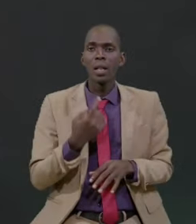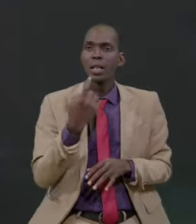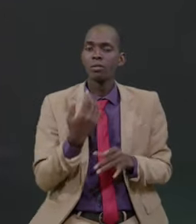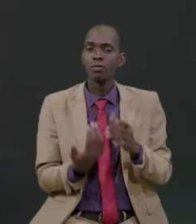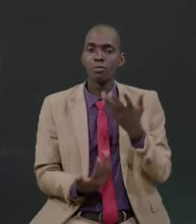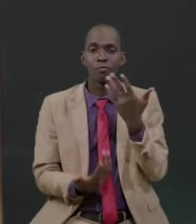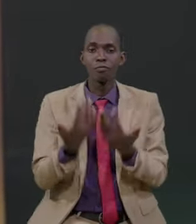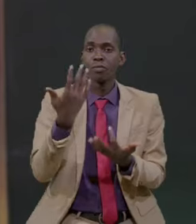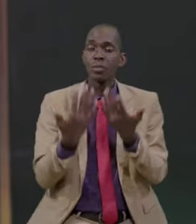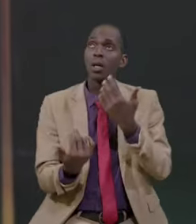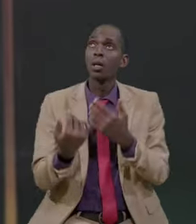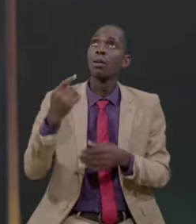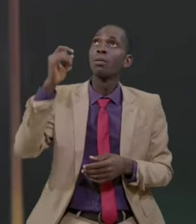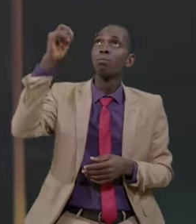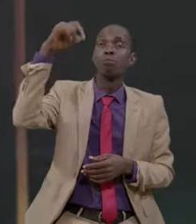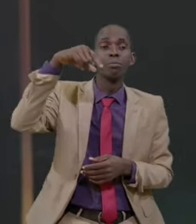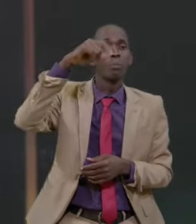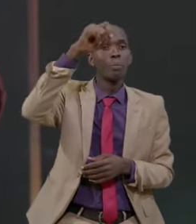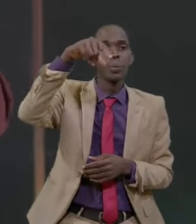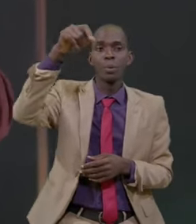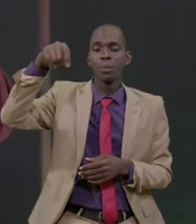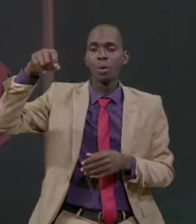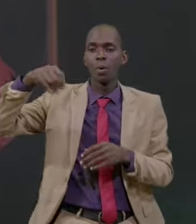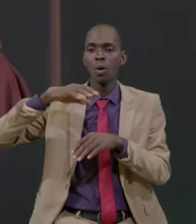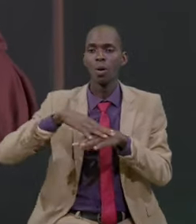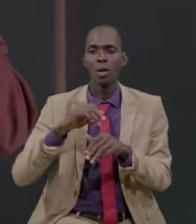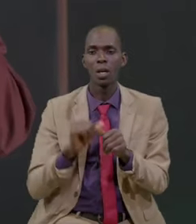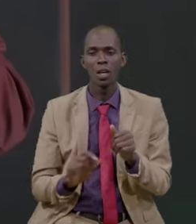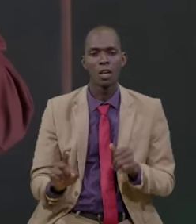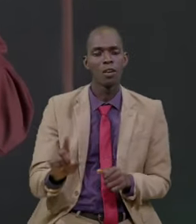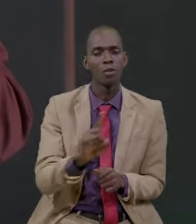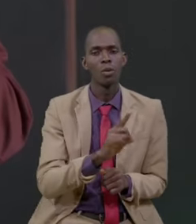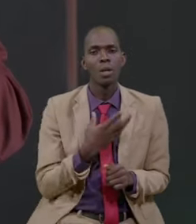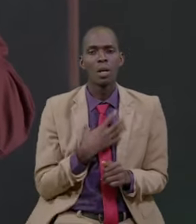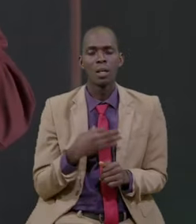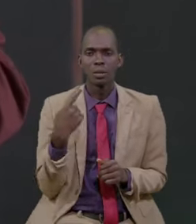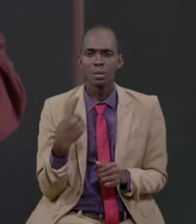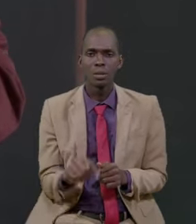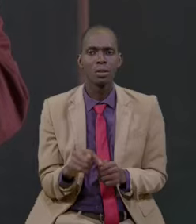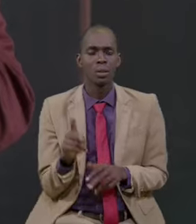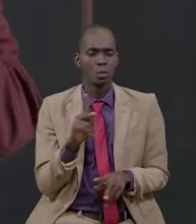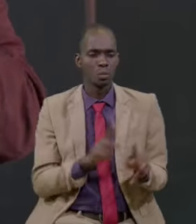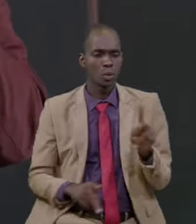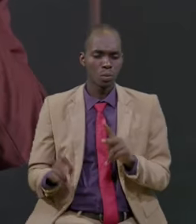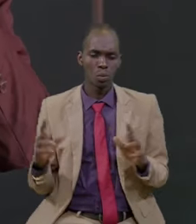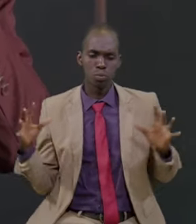est venu sur chacun d'eux. Et les gens se sont rassemblés. Et comme les gens étaient